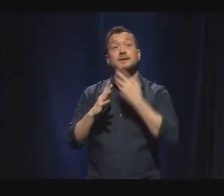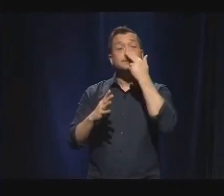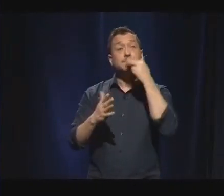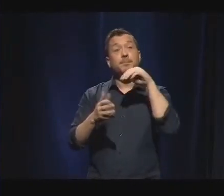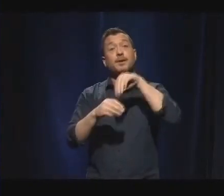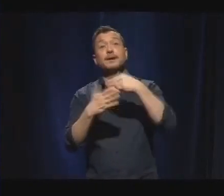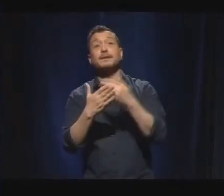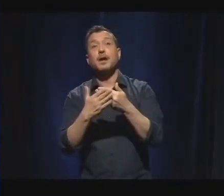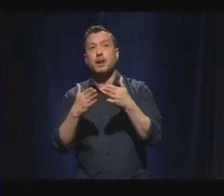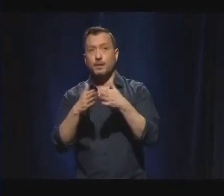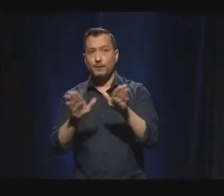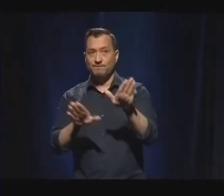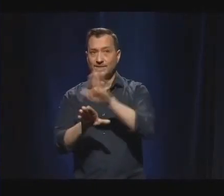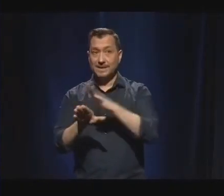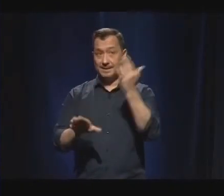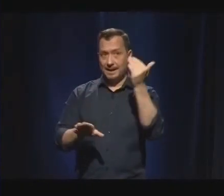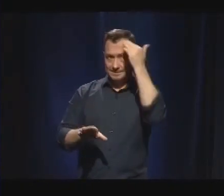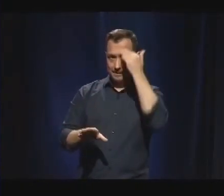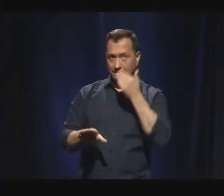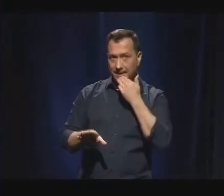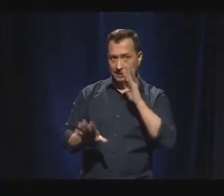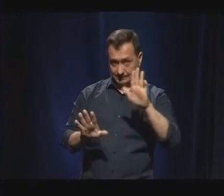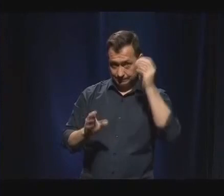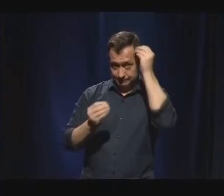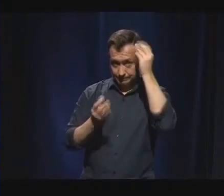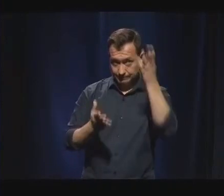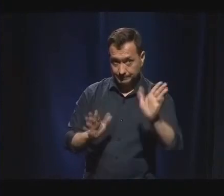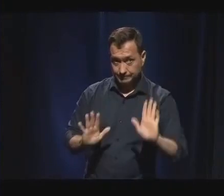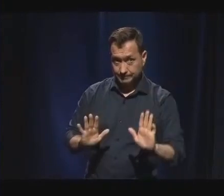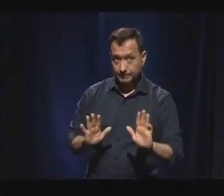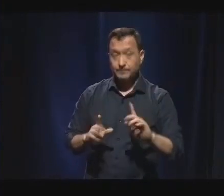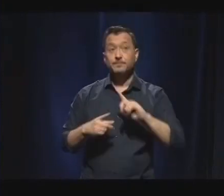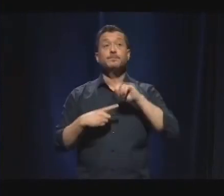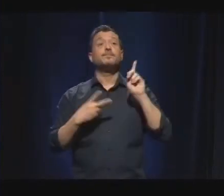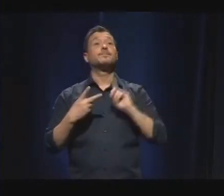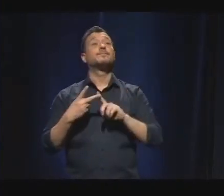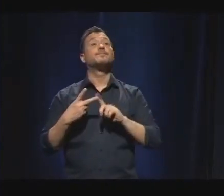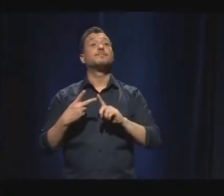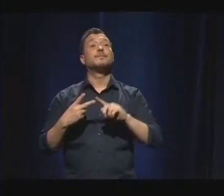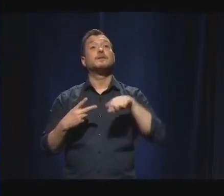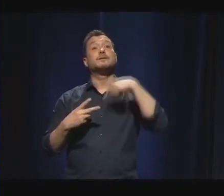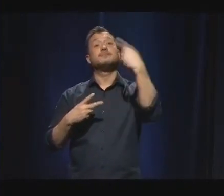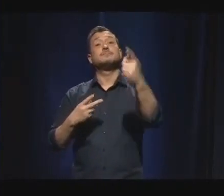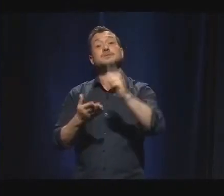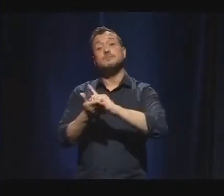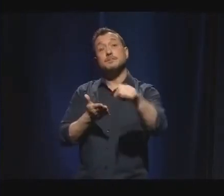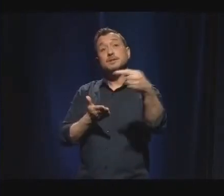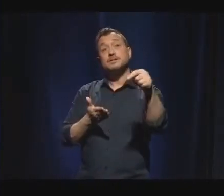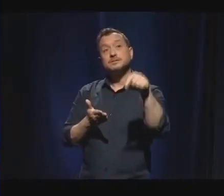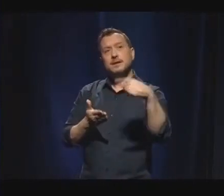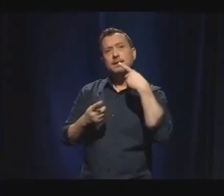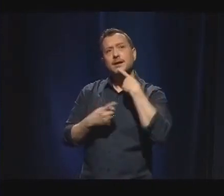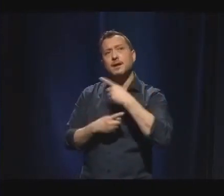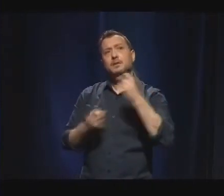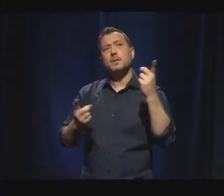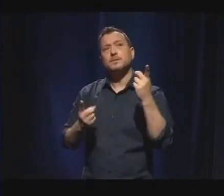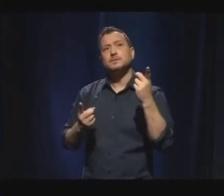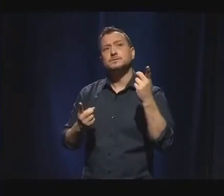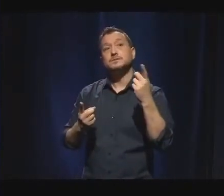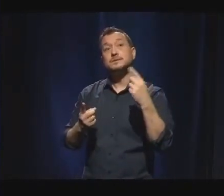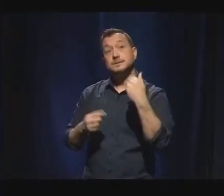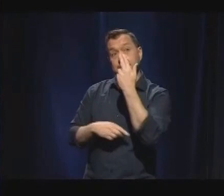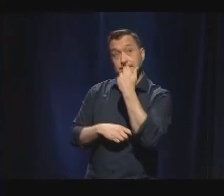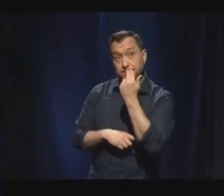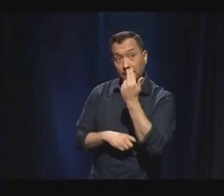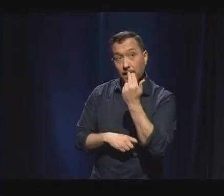du 15 mars. Deuxièmement, la semaine prochaine, on va annoncer des assouplissements dans le sport.